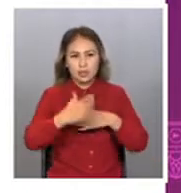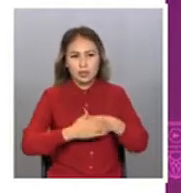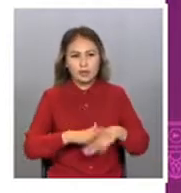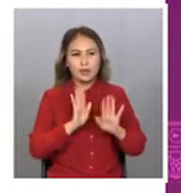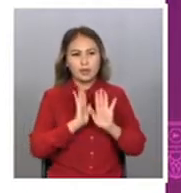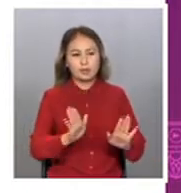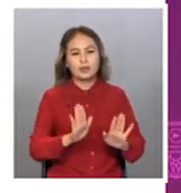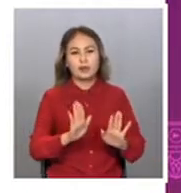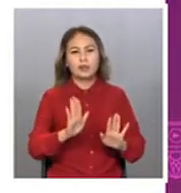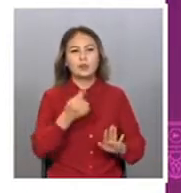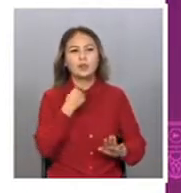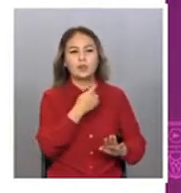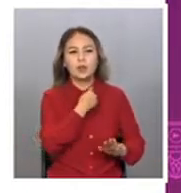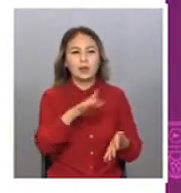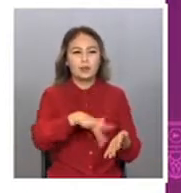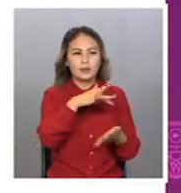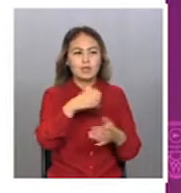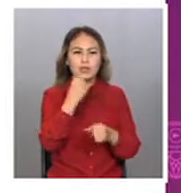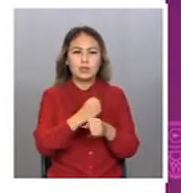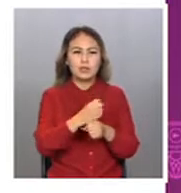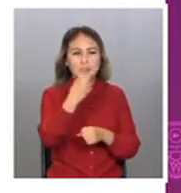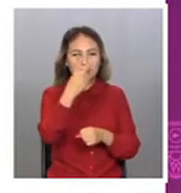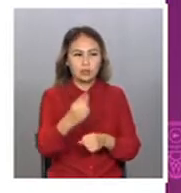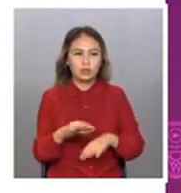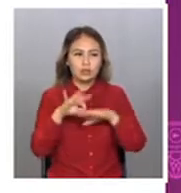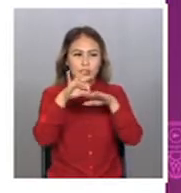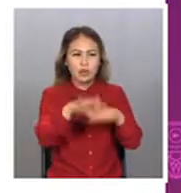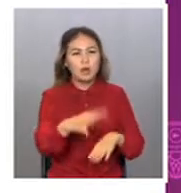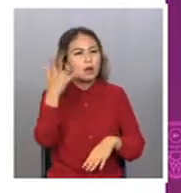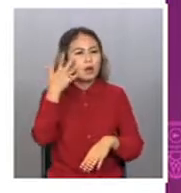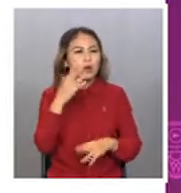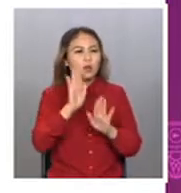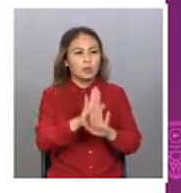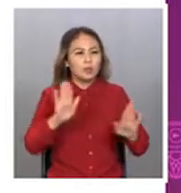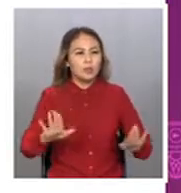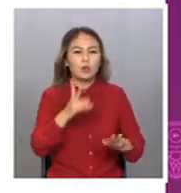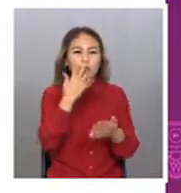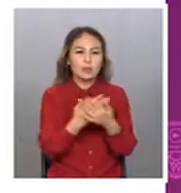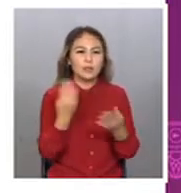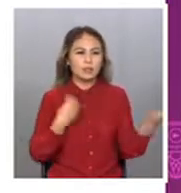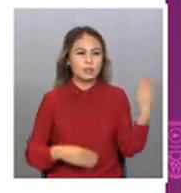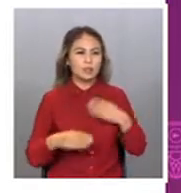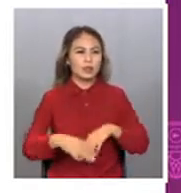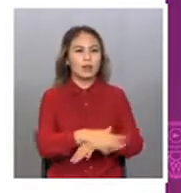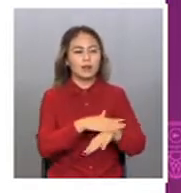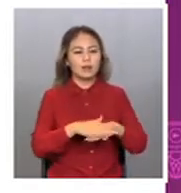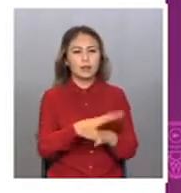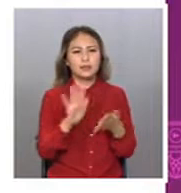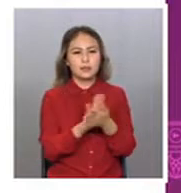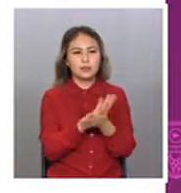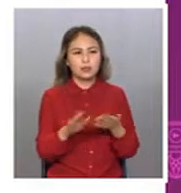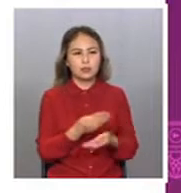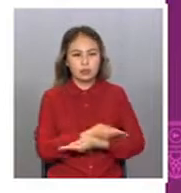Сондай-ақ, жақында ғана Талдықорған қаласына жасаған 2 күндік сапарында көрмеге қойылған киімдерді